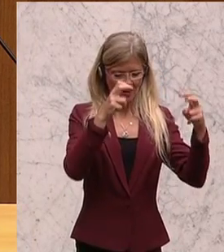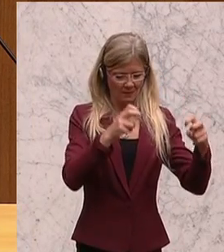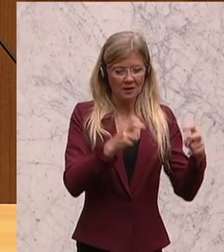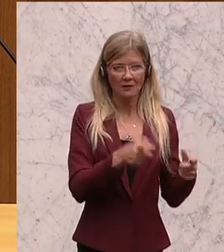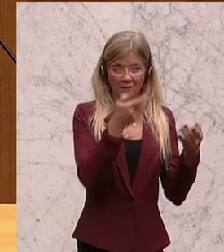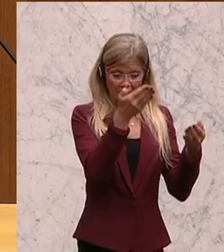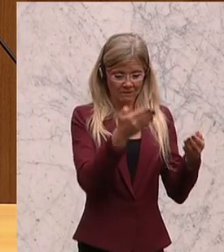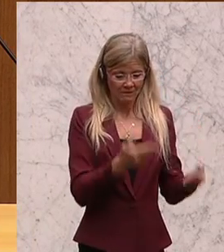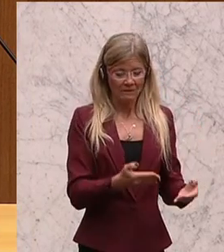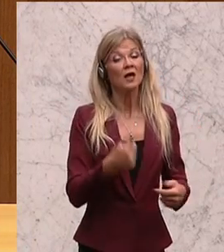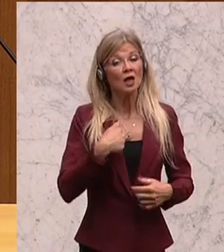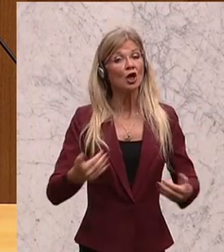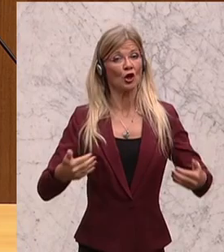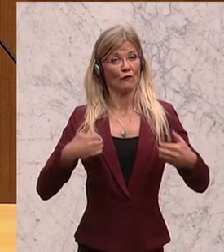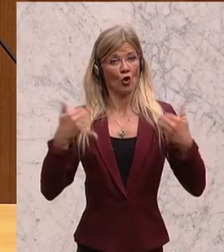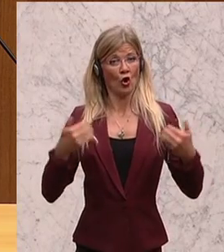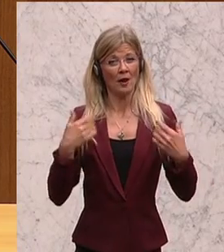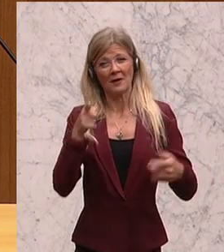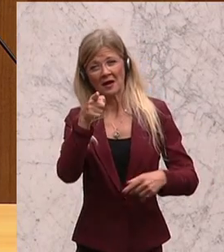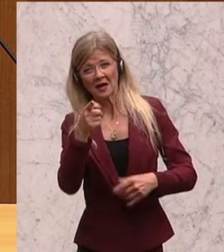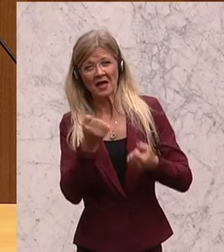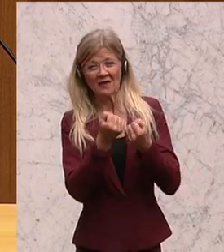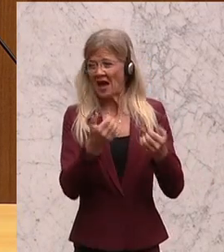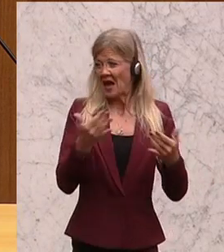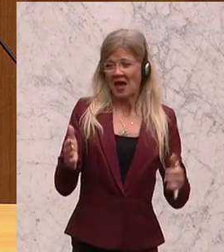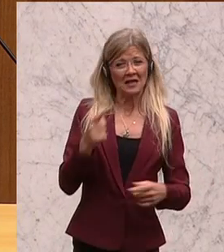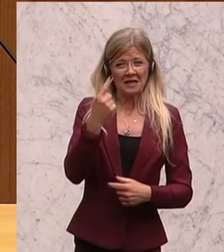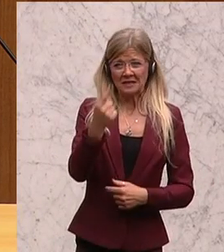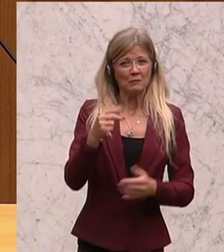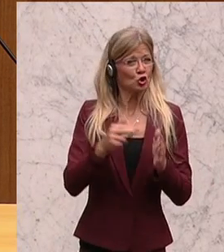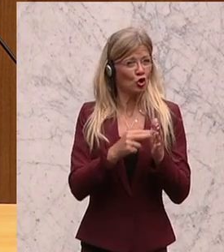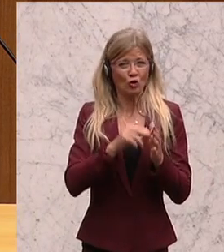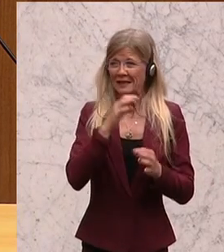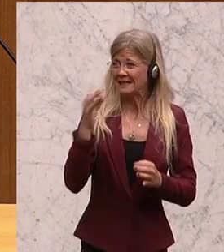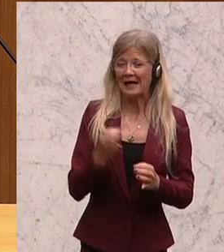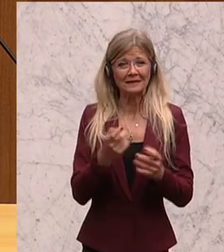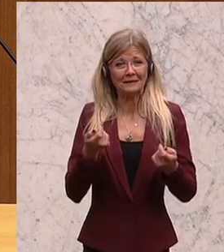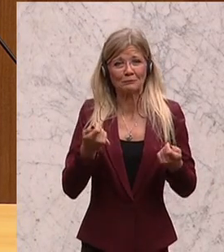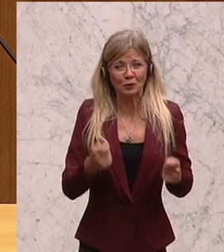halb entschlossen sich die Freiheitlichen diesem Thema langsam annähern.